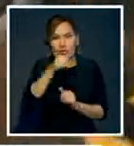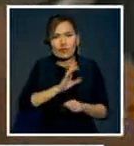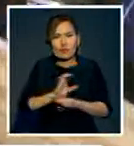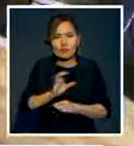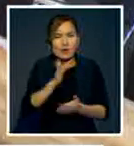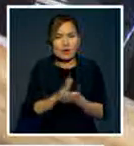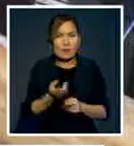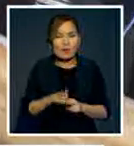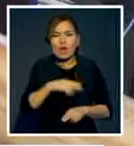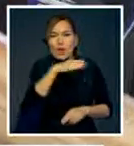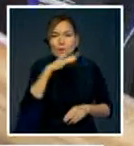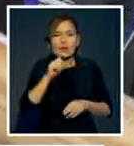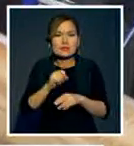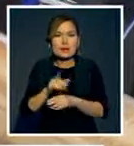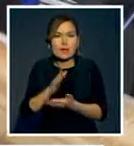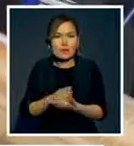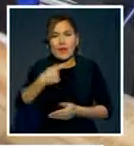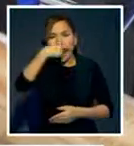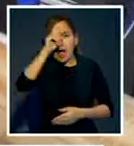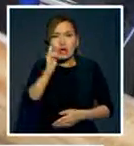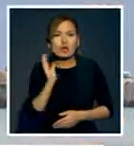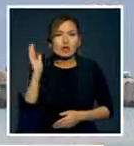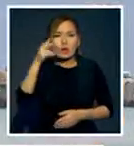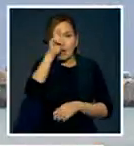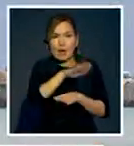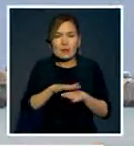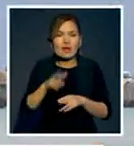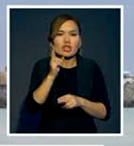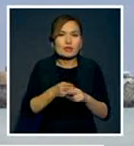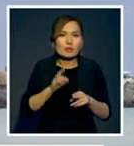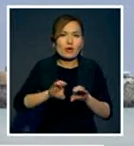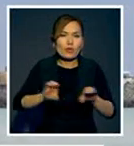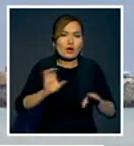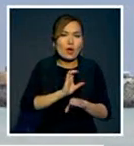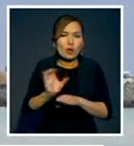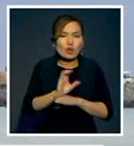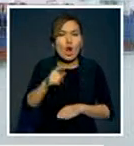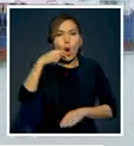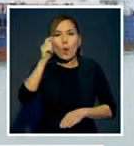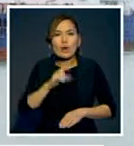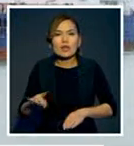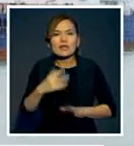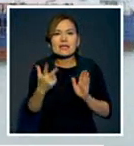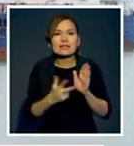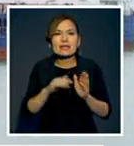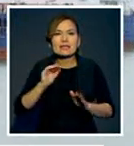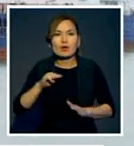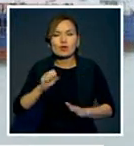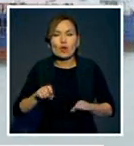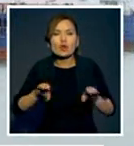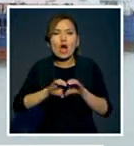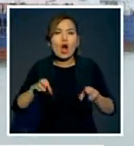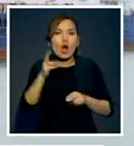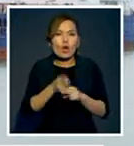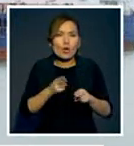тауарына сұраныс жоғары. Өнім Әзербайжан, Түркменстан елдеріне экспортталады. Енді Украинаға 8 мың тонна құбыр экспорттау